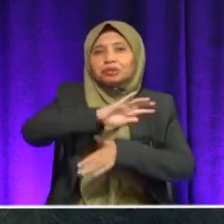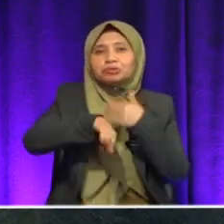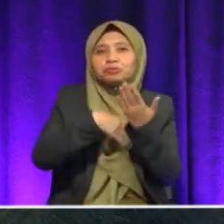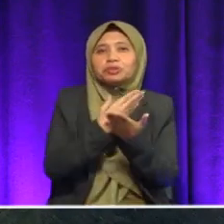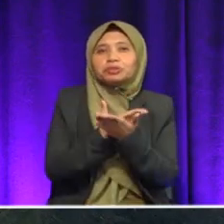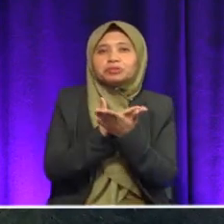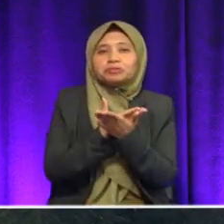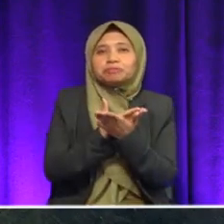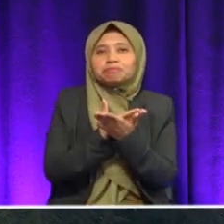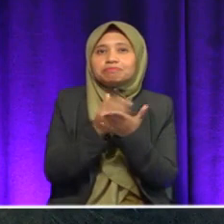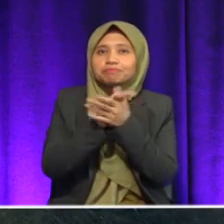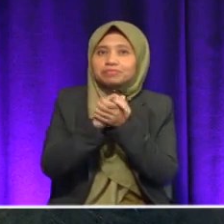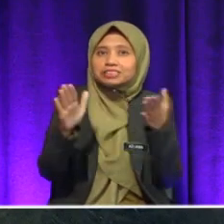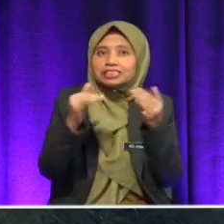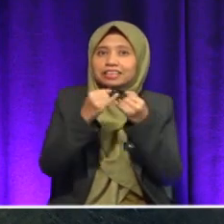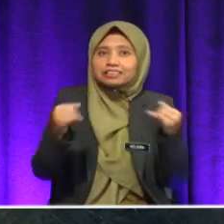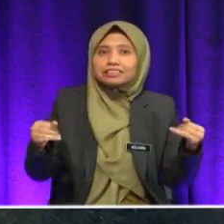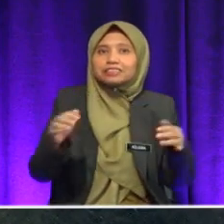salam sejahtera